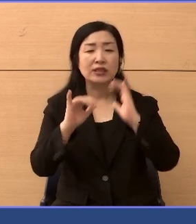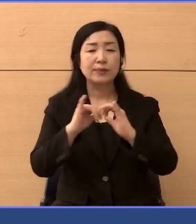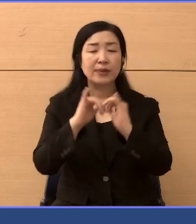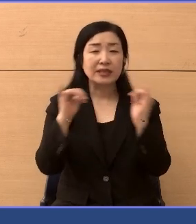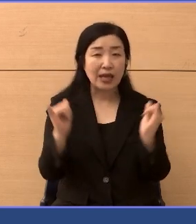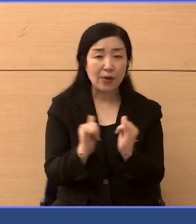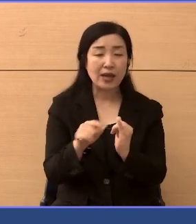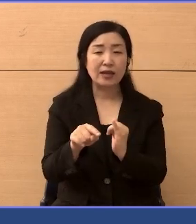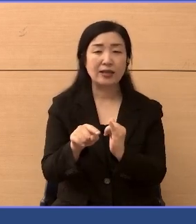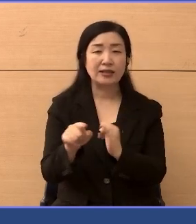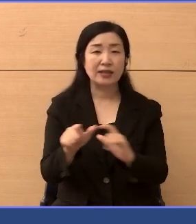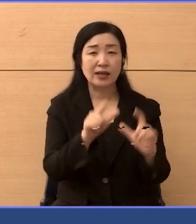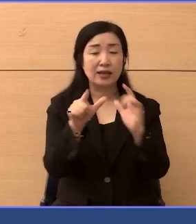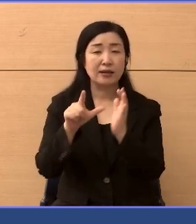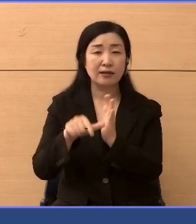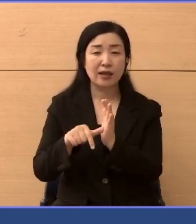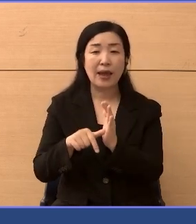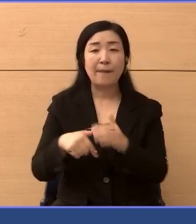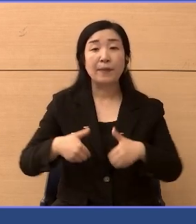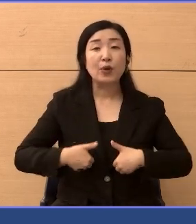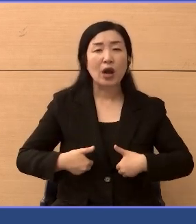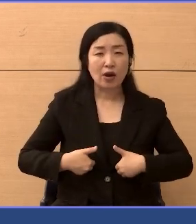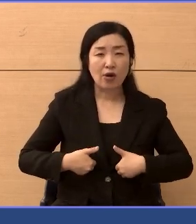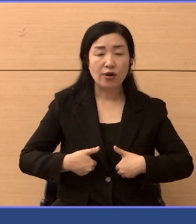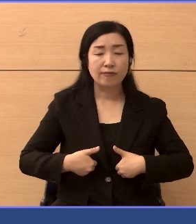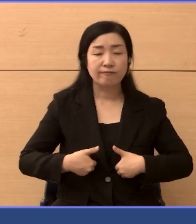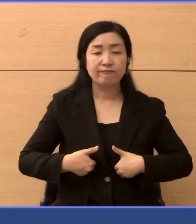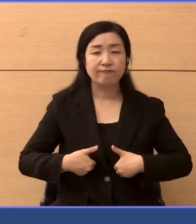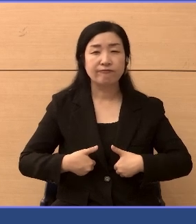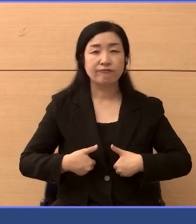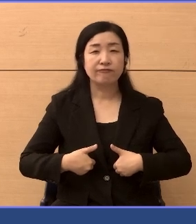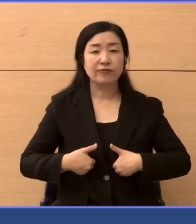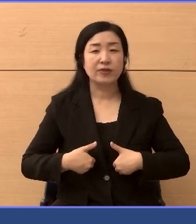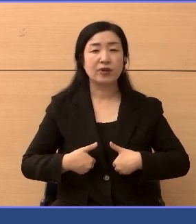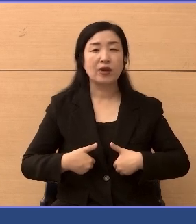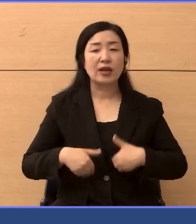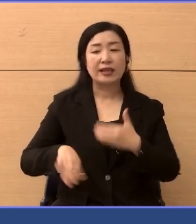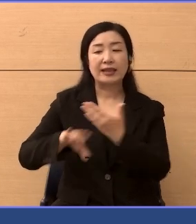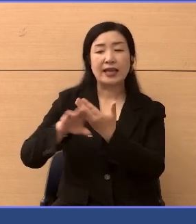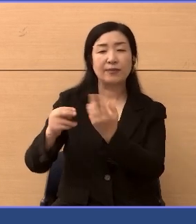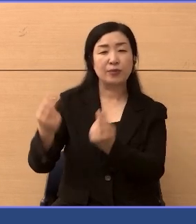pointed out at the 살아가는데 outset, 필요한 스킬을 만드는 individuals with 것이 ASD 시간이